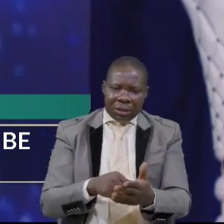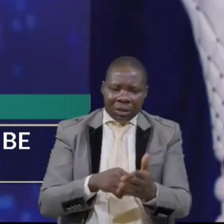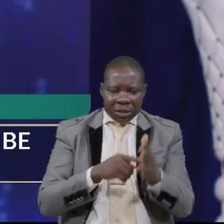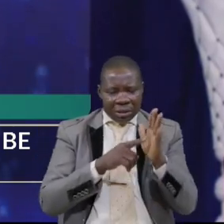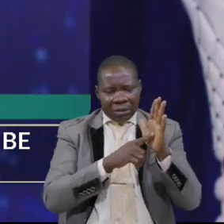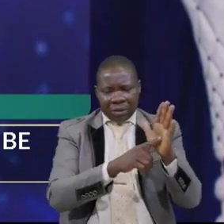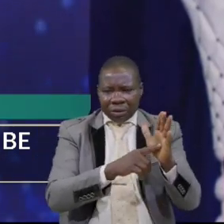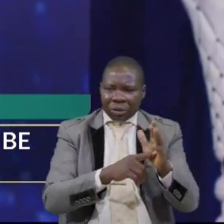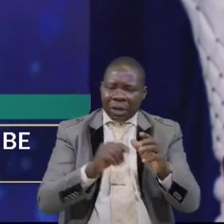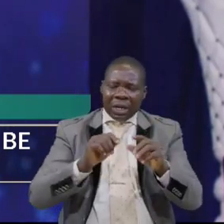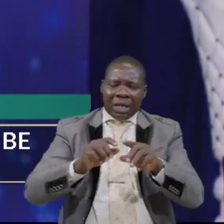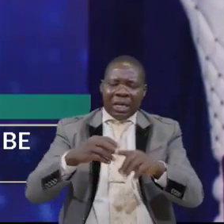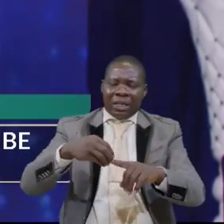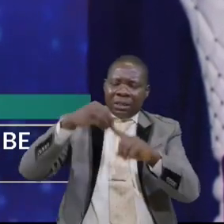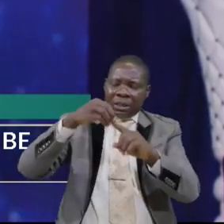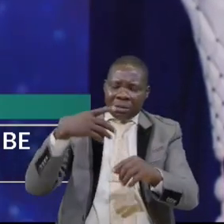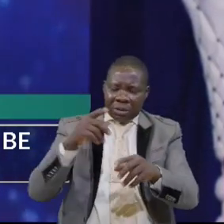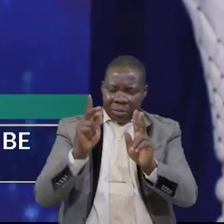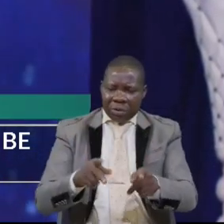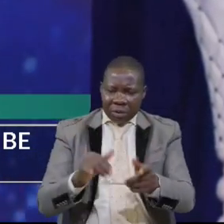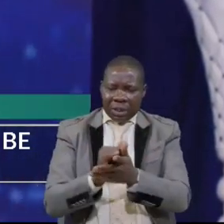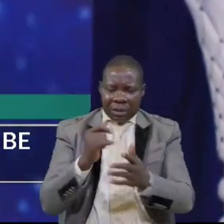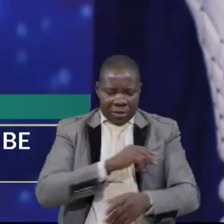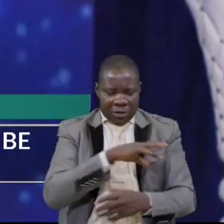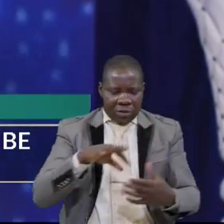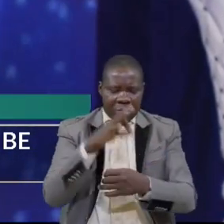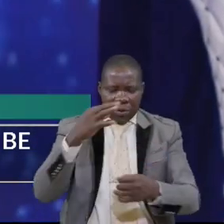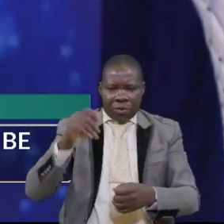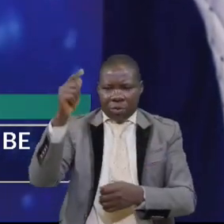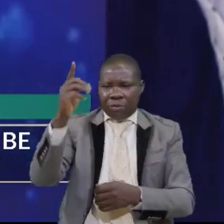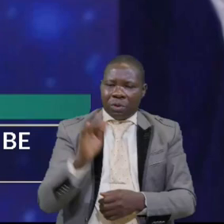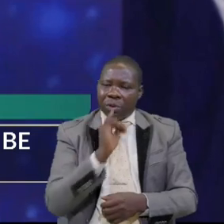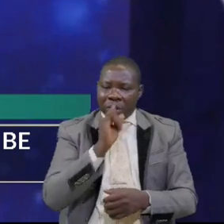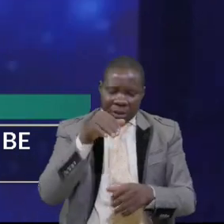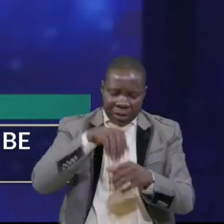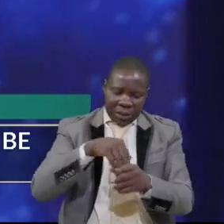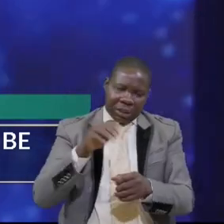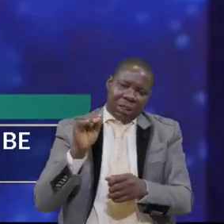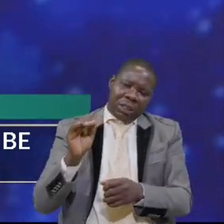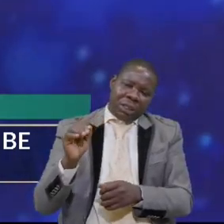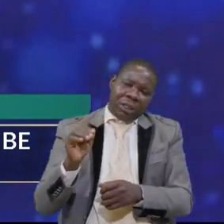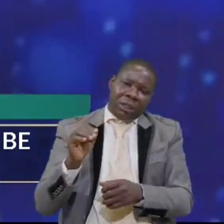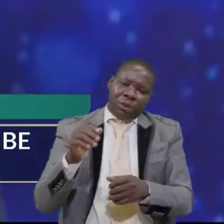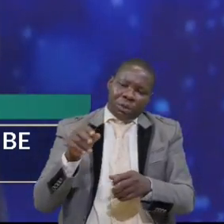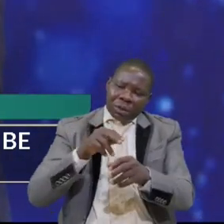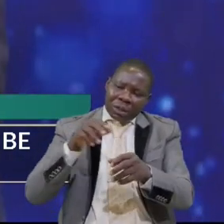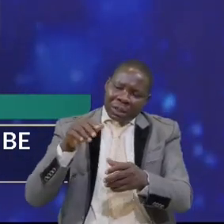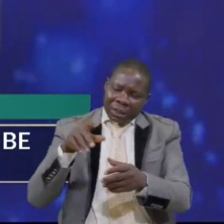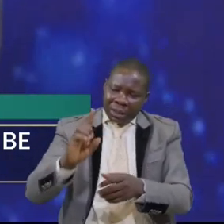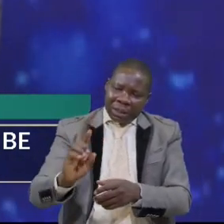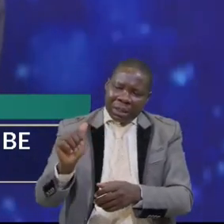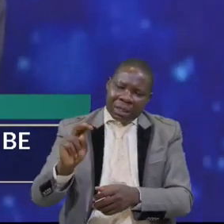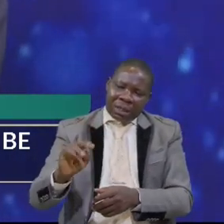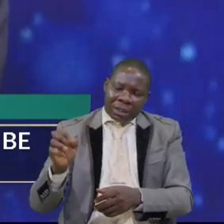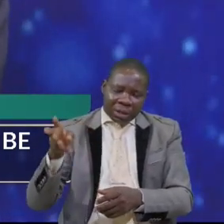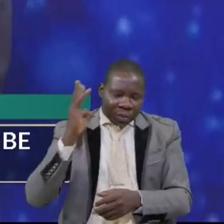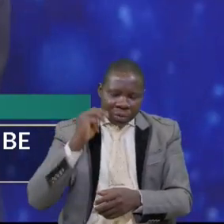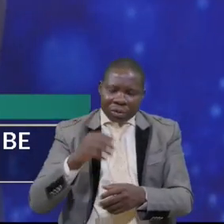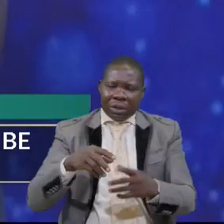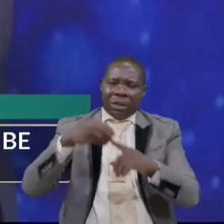l'esprit des dieux. Voyons Daniel, il était exceptionnel. Voyez Daniel, la fournaise ne pouvait